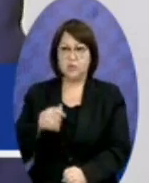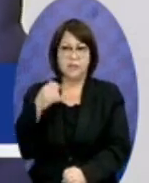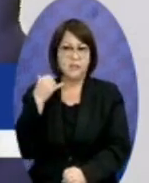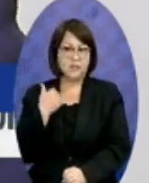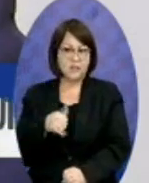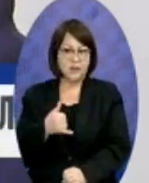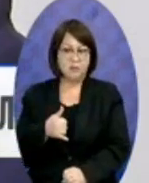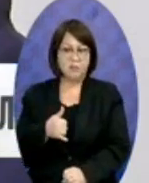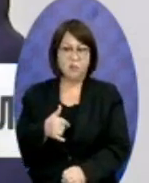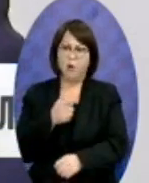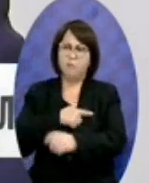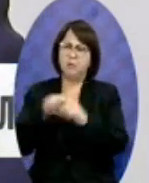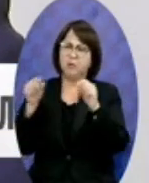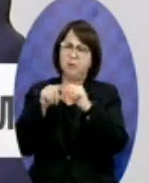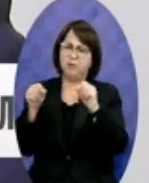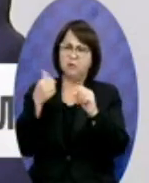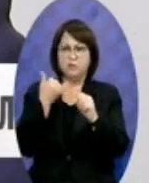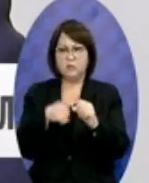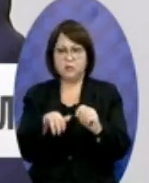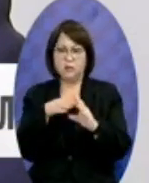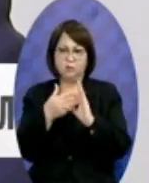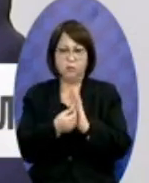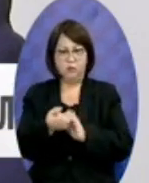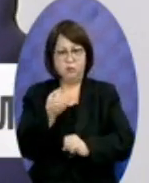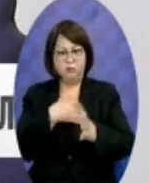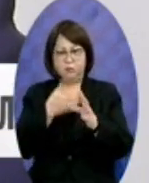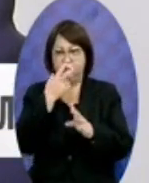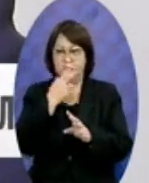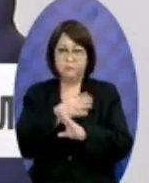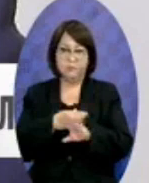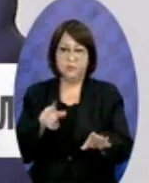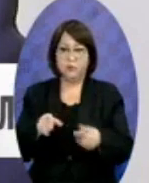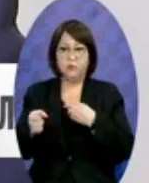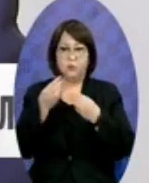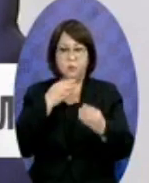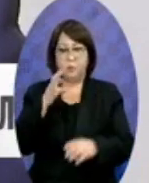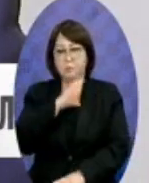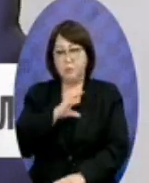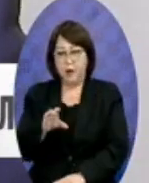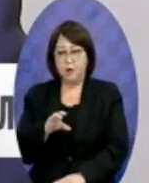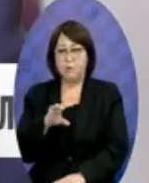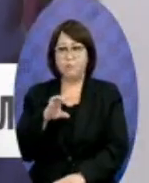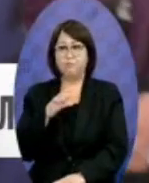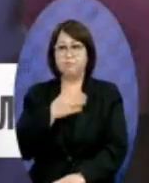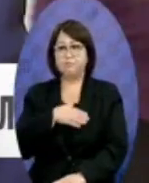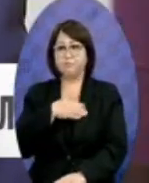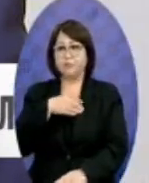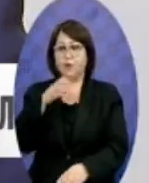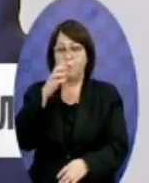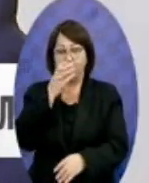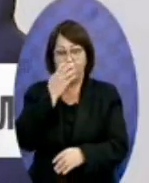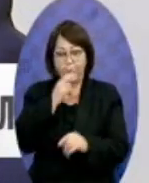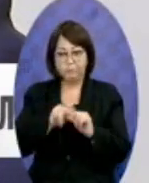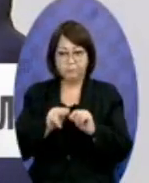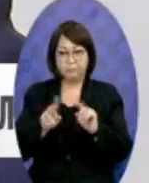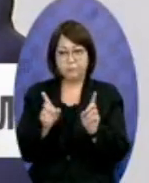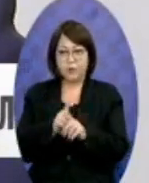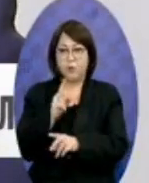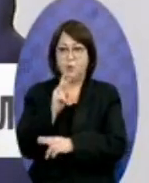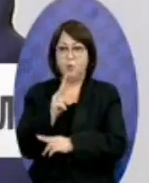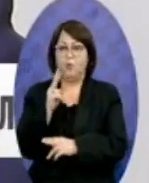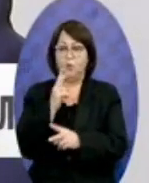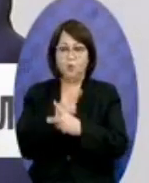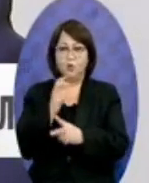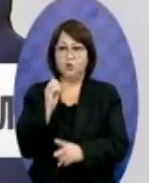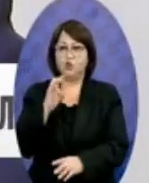буцаалгах гэдэг ийм асуудлууд маш их үүсгэлтэй. Тэгэхээр бид нар энэ байдлыг үүсгэж шүүхийн одоо байгууллага мөрдөн байцаалтын шатанд бас хууль ёсны төлөөлөгчөөр оролцох, зарим